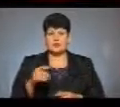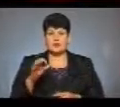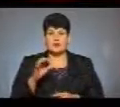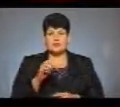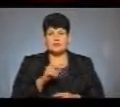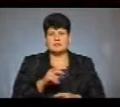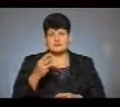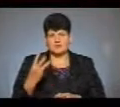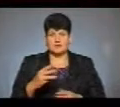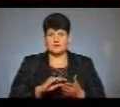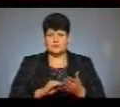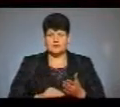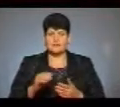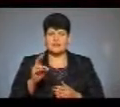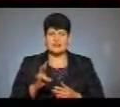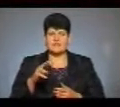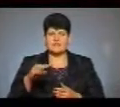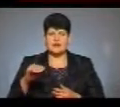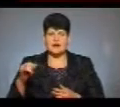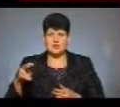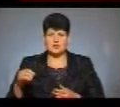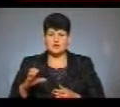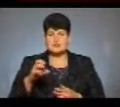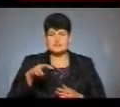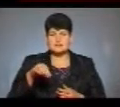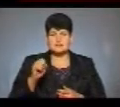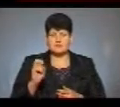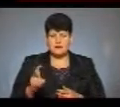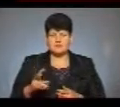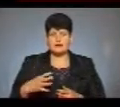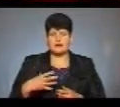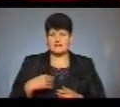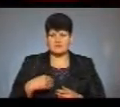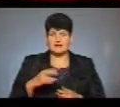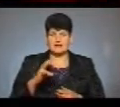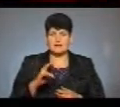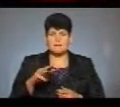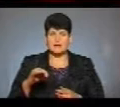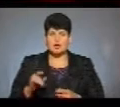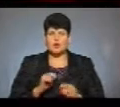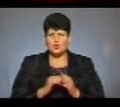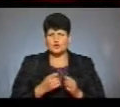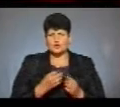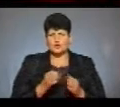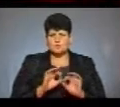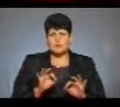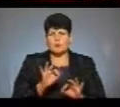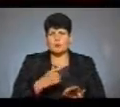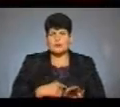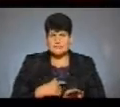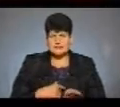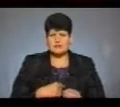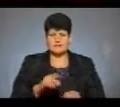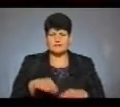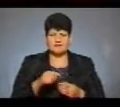Семеняк, Ірина Мацко, Ніна Фіалко, Олександр Смик і львів'янка Ніка Нікалео. Кожен із них розповів про себе та свої книжки і відповів